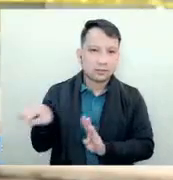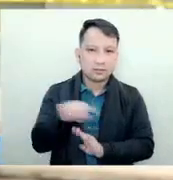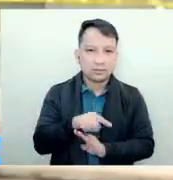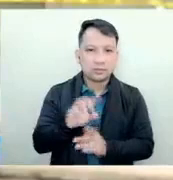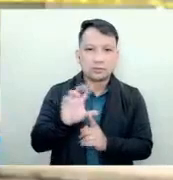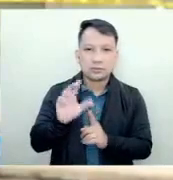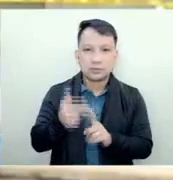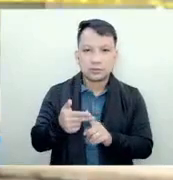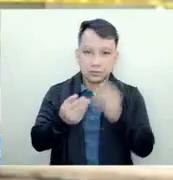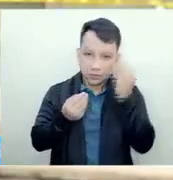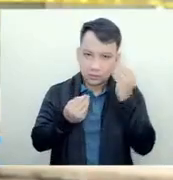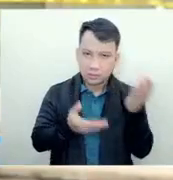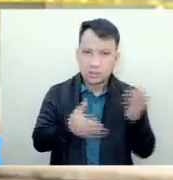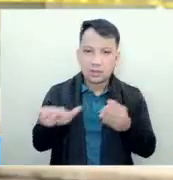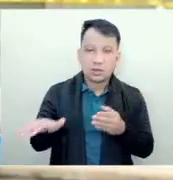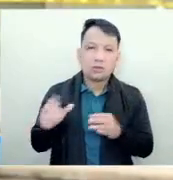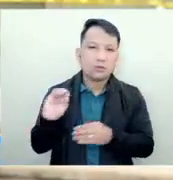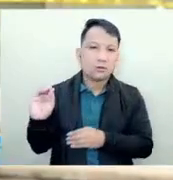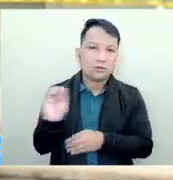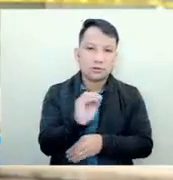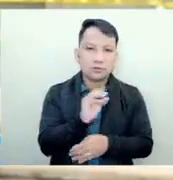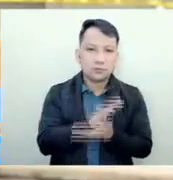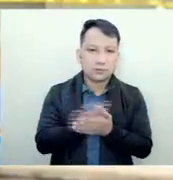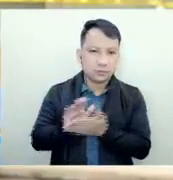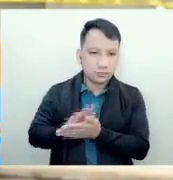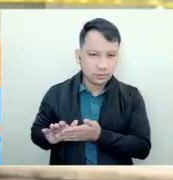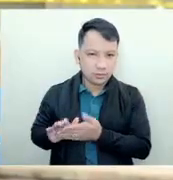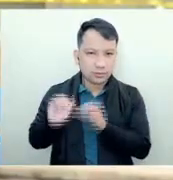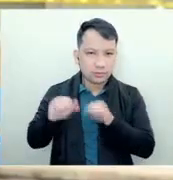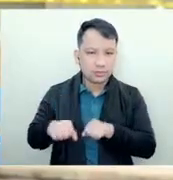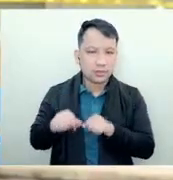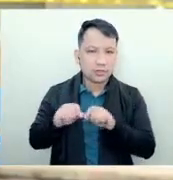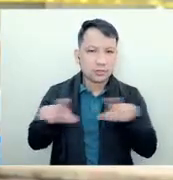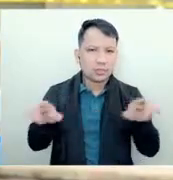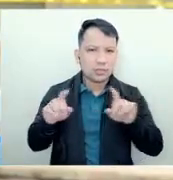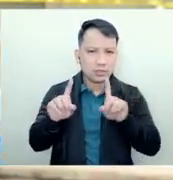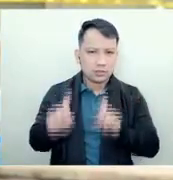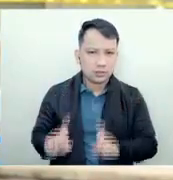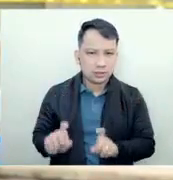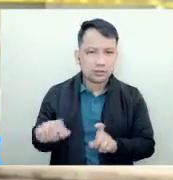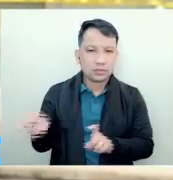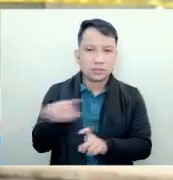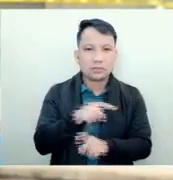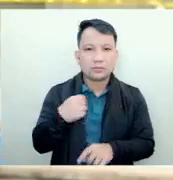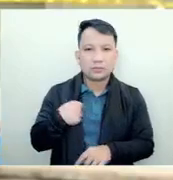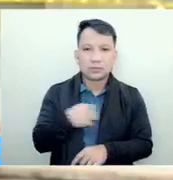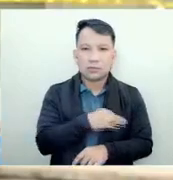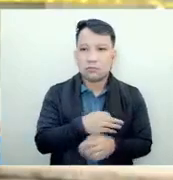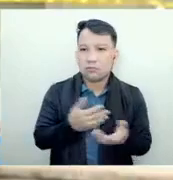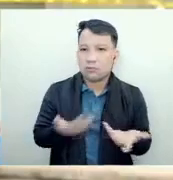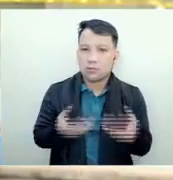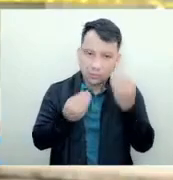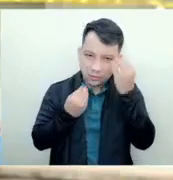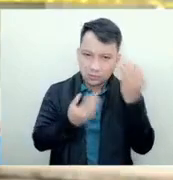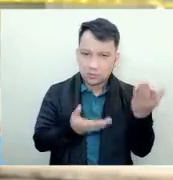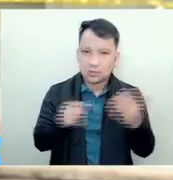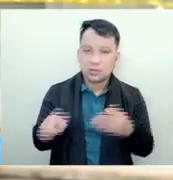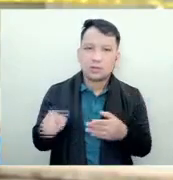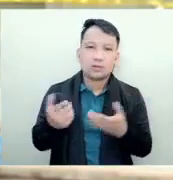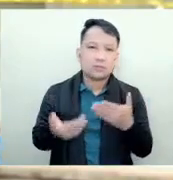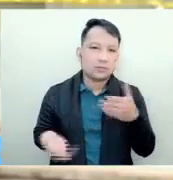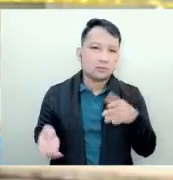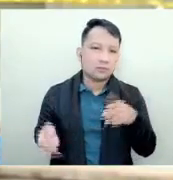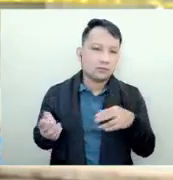para bigyan daan ng kanilang disinfection at mass testing sa lahat ng kanilang empleyado. Wala pang abiso kung kailan ito muling